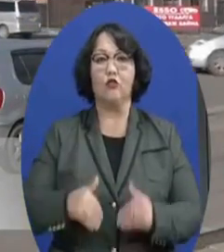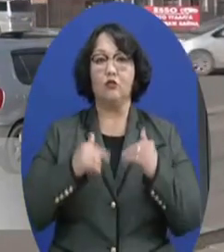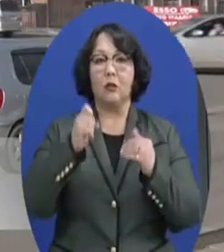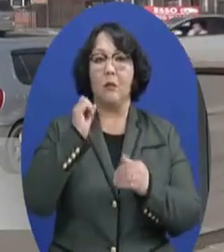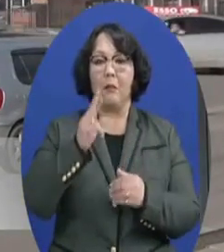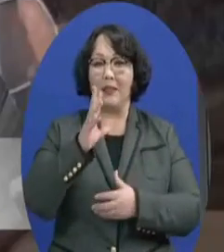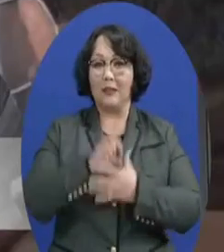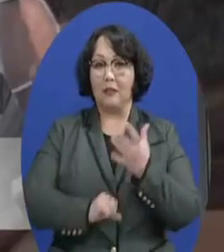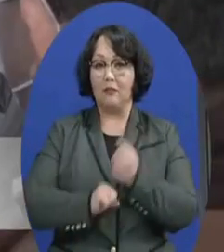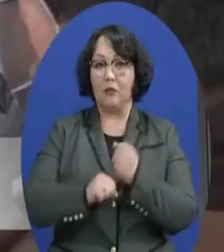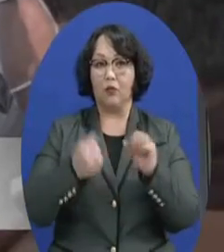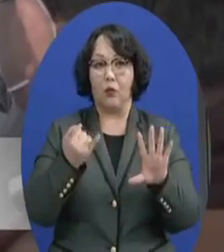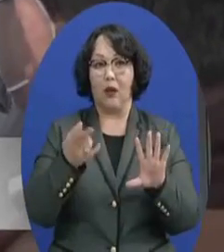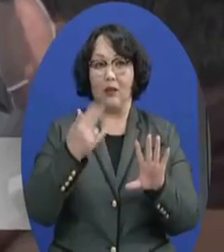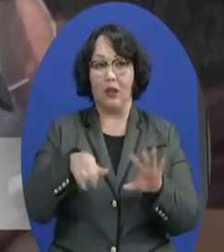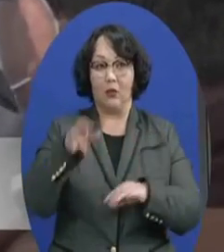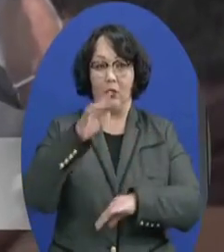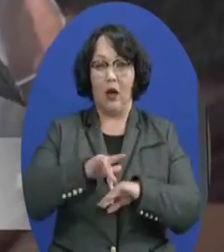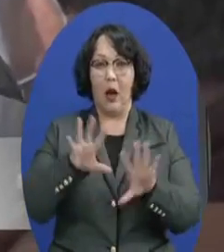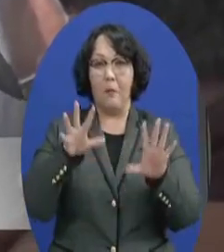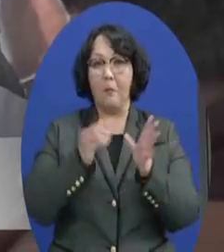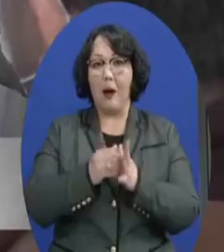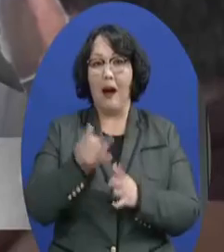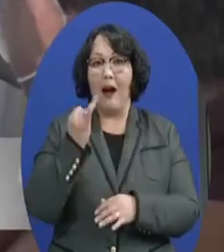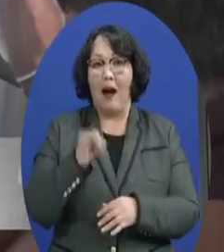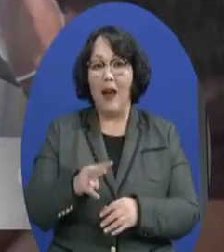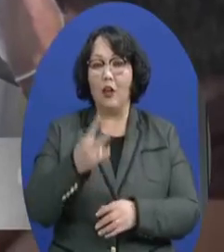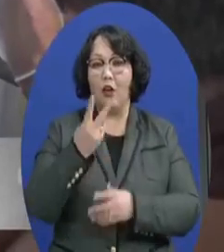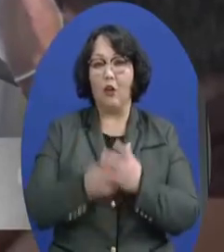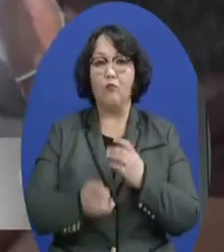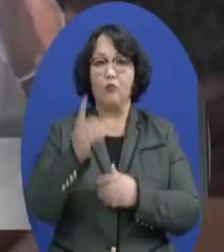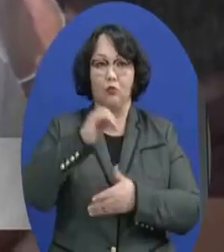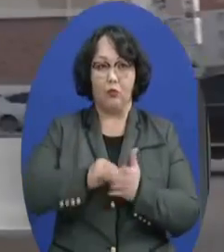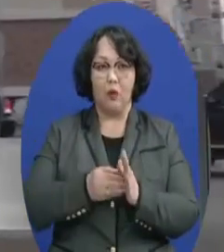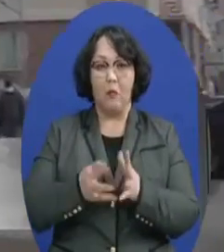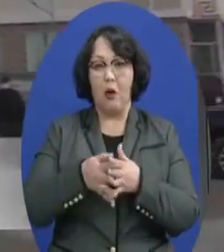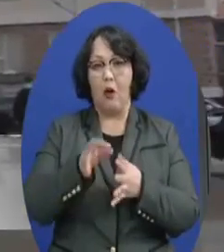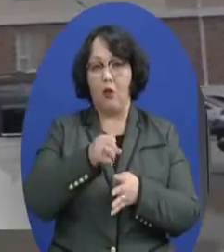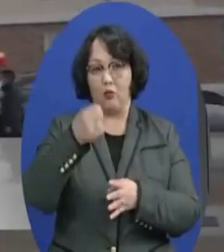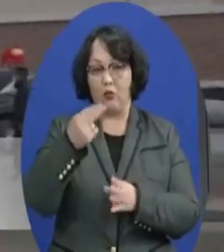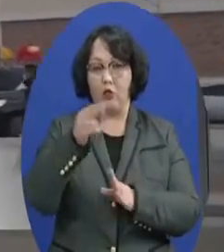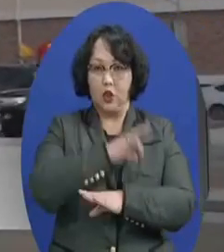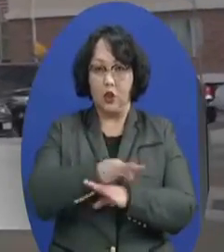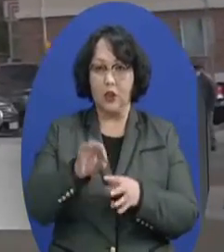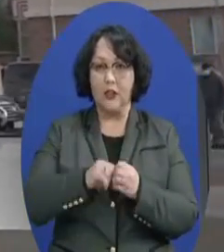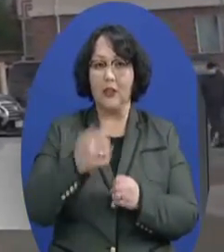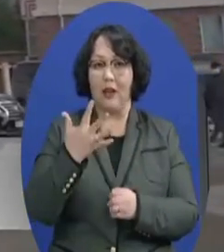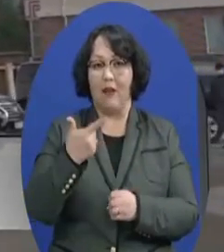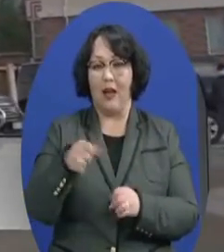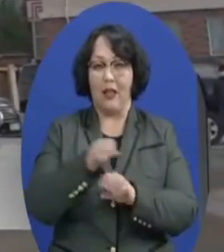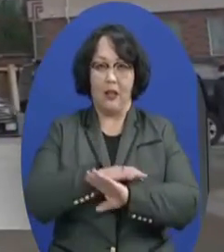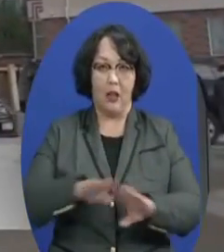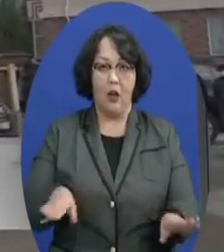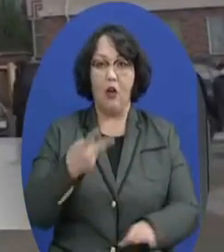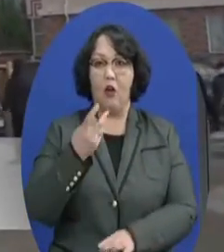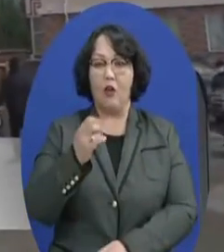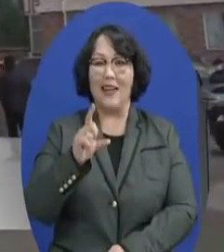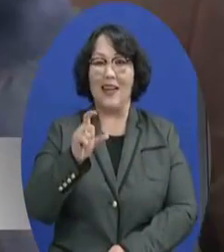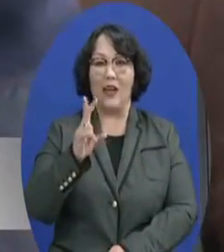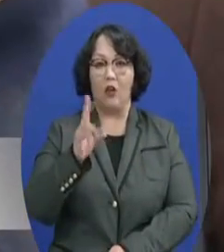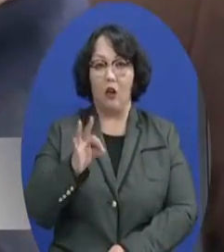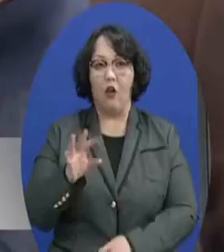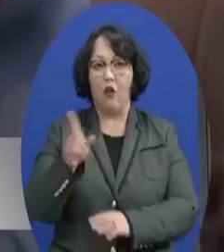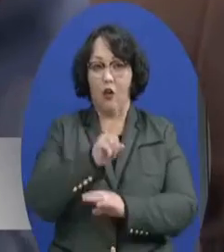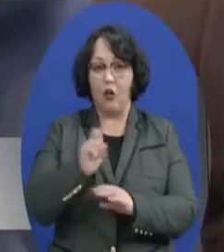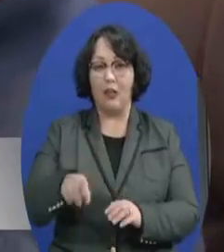Банкны санхүүжилтээр 6 дэд төв 10,000 айлын холимог төлөвлөлт орон сууцны төсөл хэрэгжиж байна. 5 га газарт 20 эко